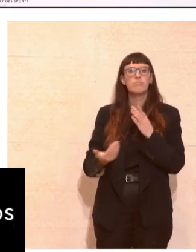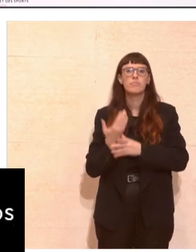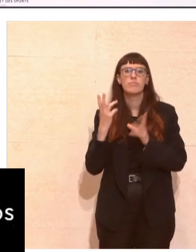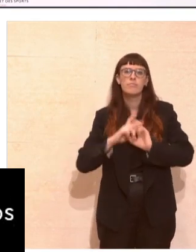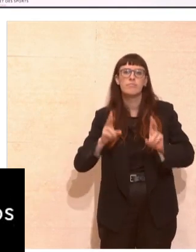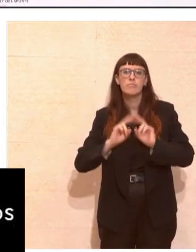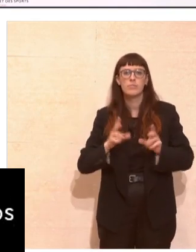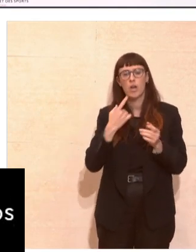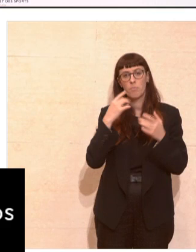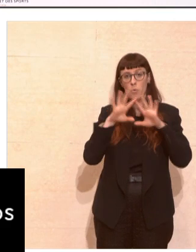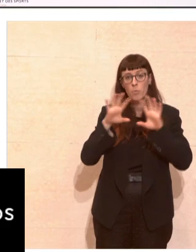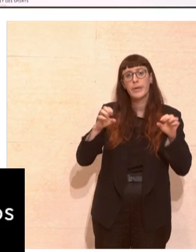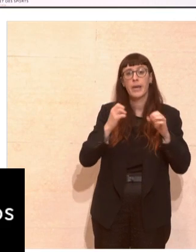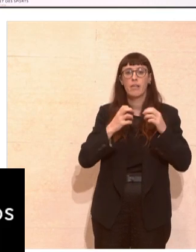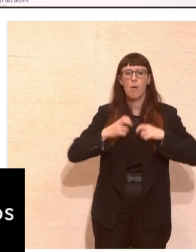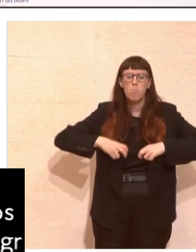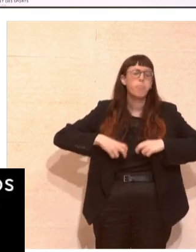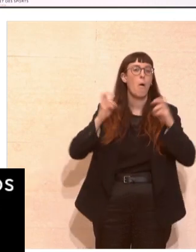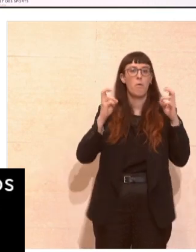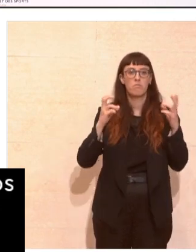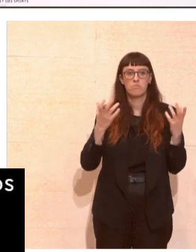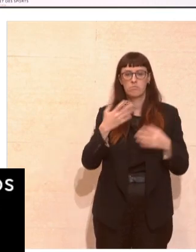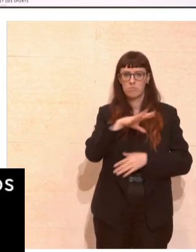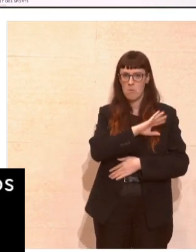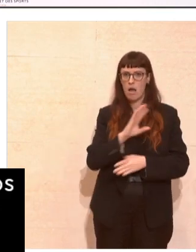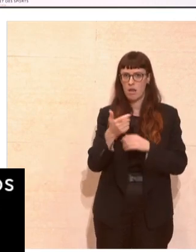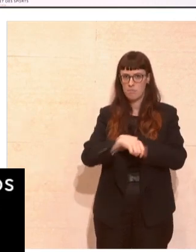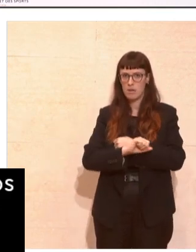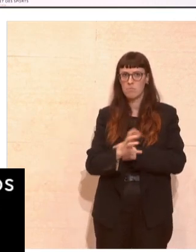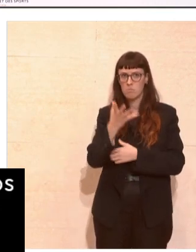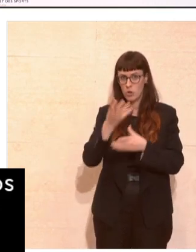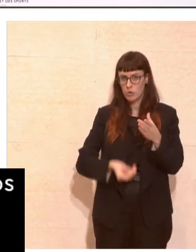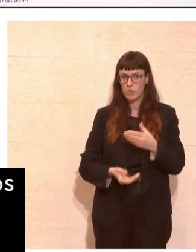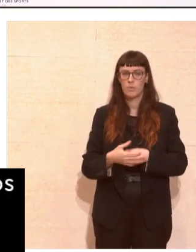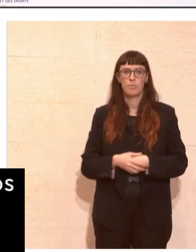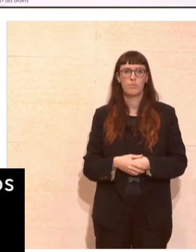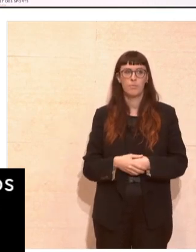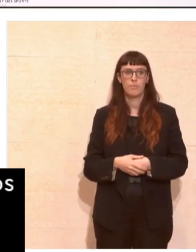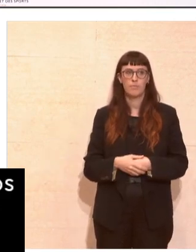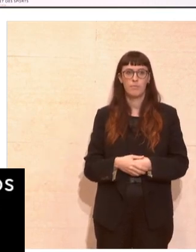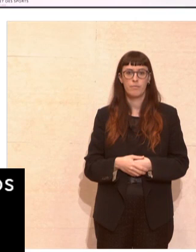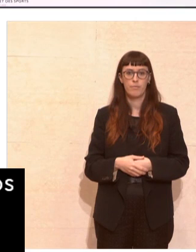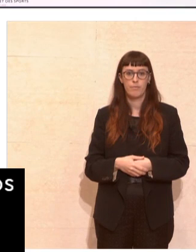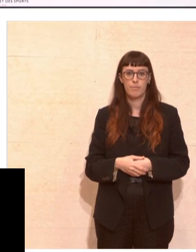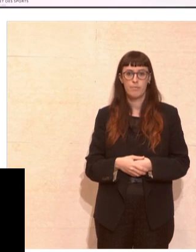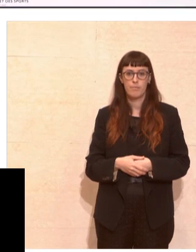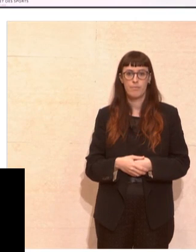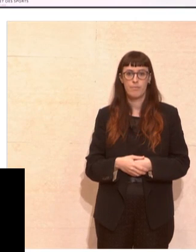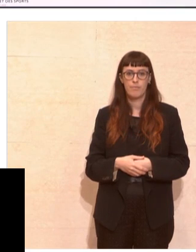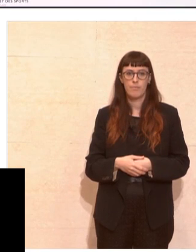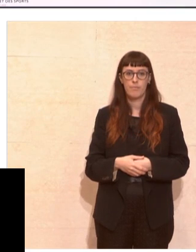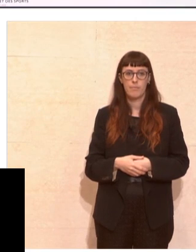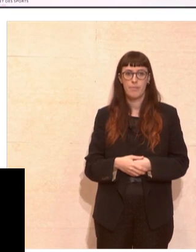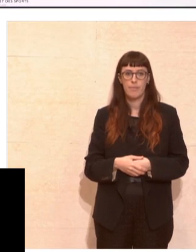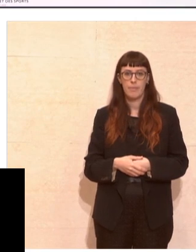grand, plus ça reflète un manque de sommeil. Par contre, ça nous montre également que ce manque de sommeil la semaine n'est pas vraiment